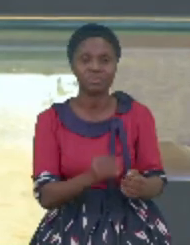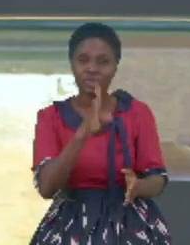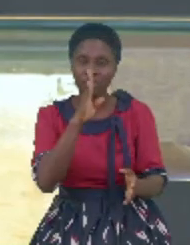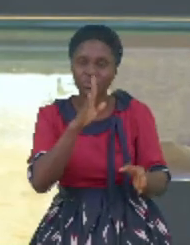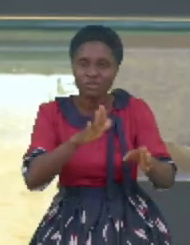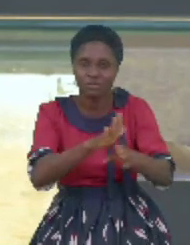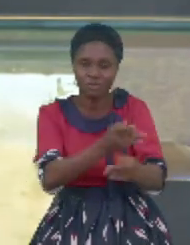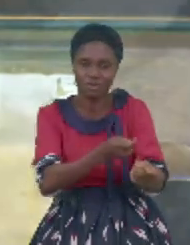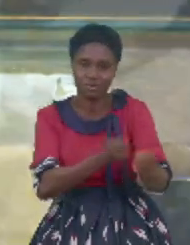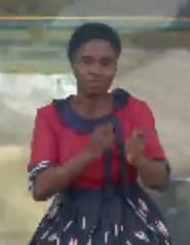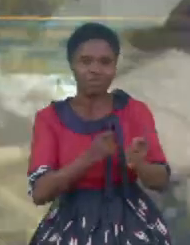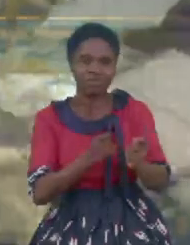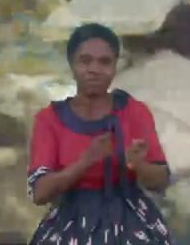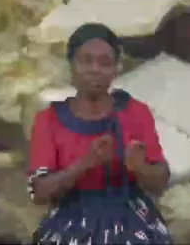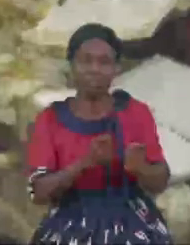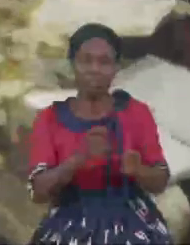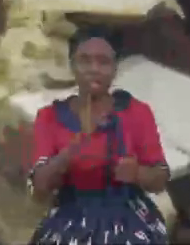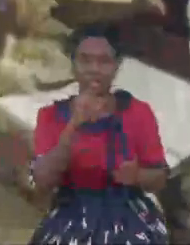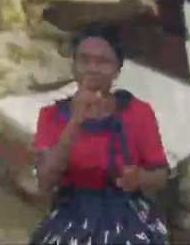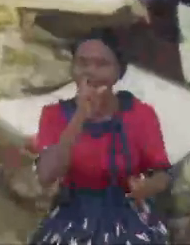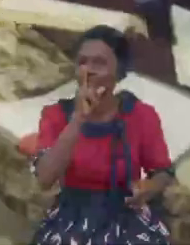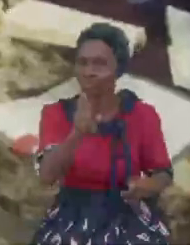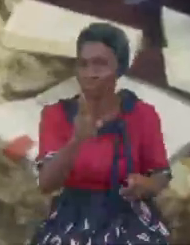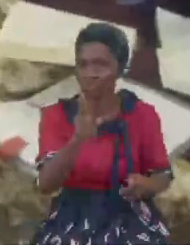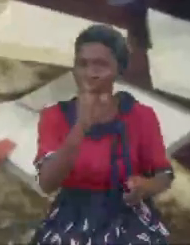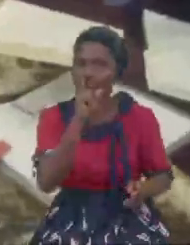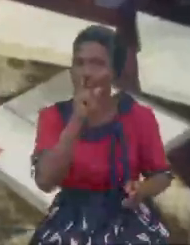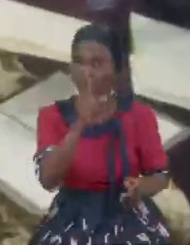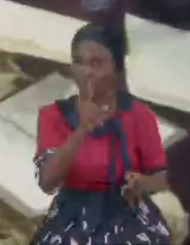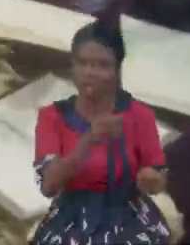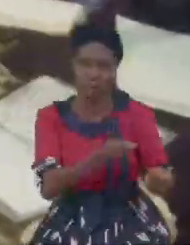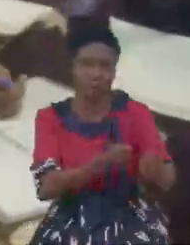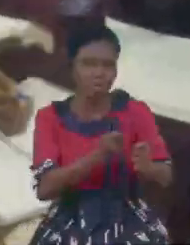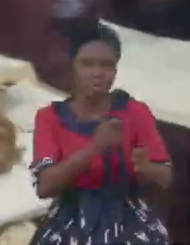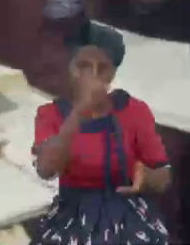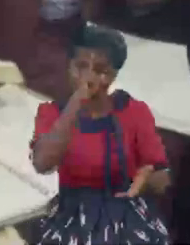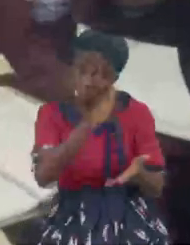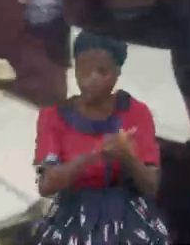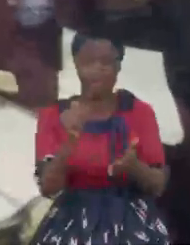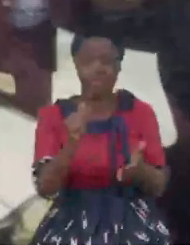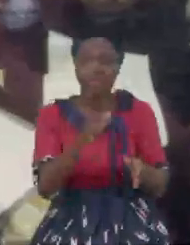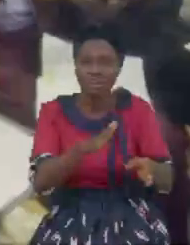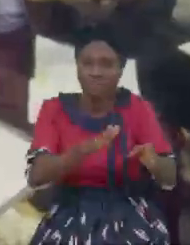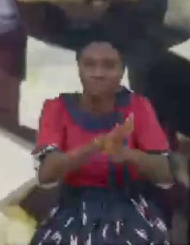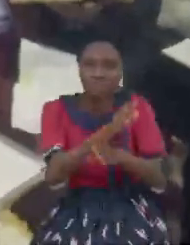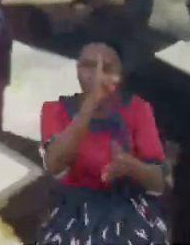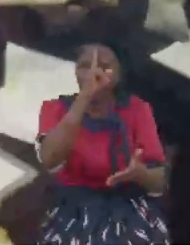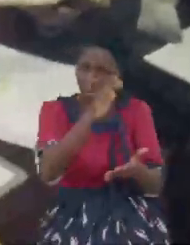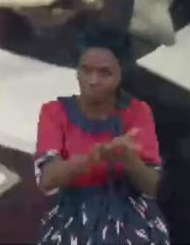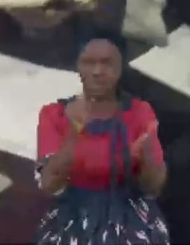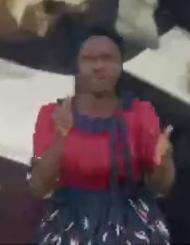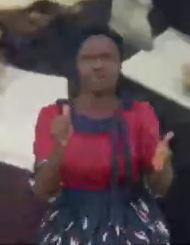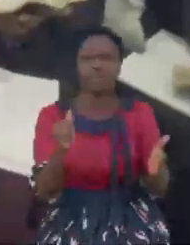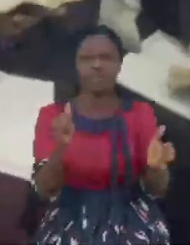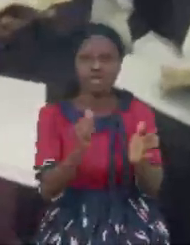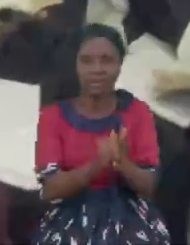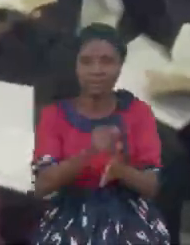ayant la pleine conviction, y a-t-il quelqu'un là-bas, y a-t-il quelqu'un qui soit convaincu? Y a-t-il quelqu'un qui soit convaincu et ayant la